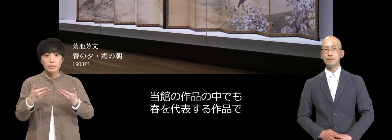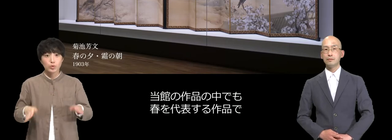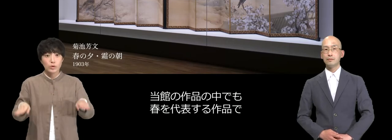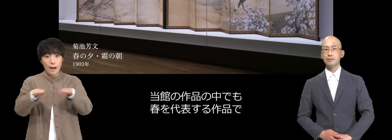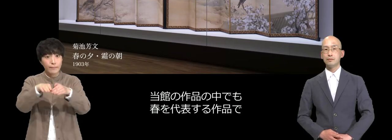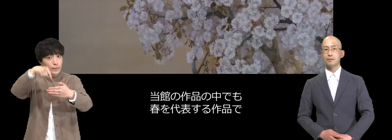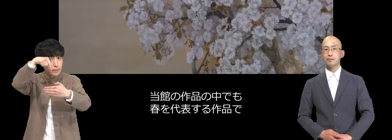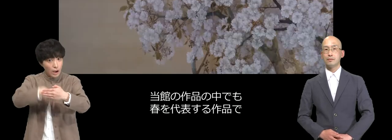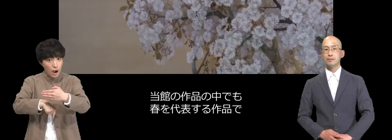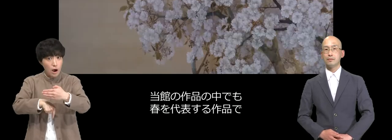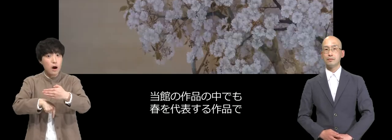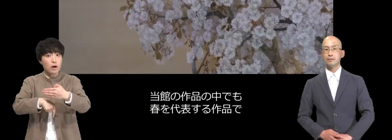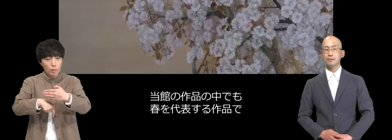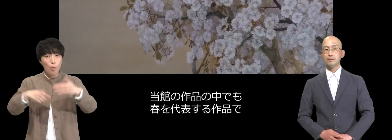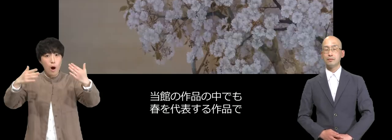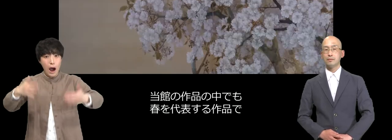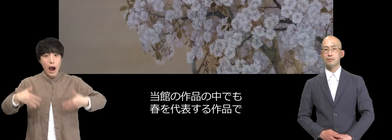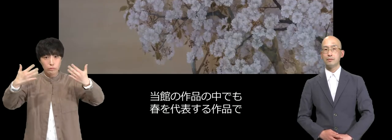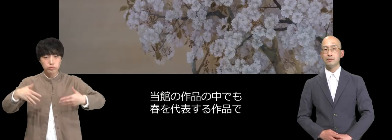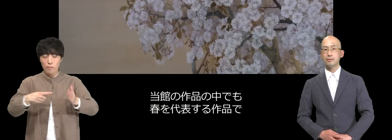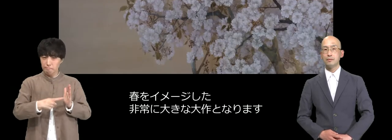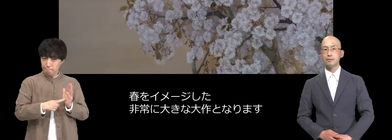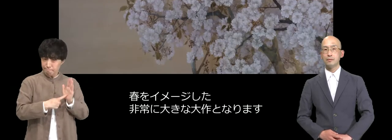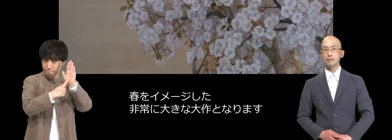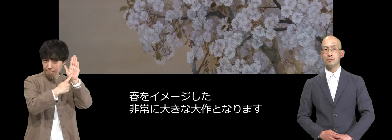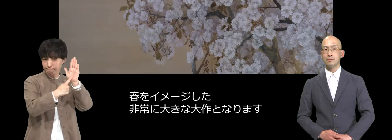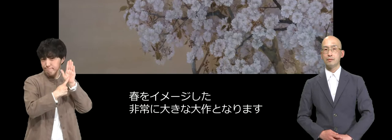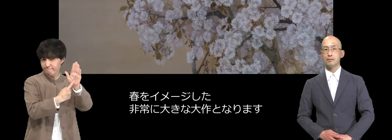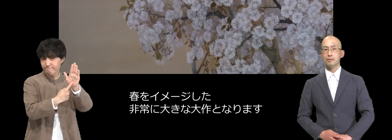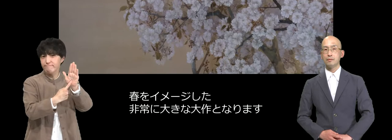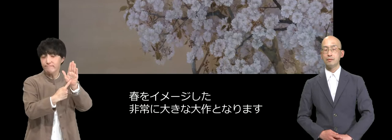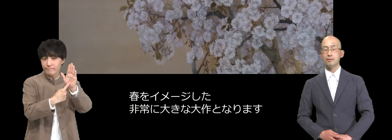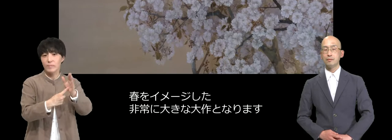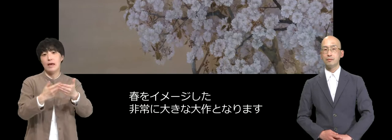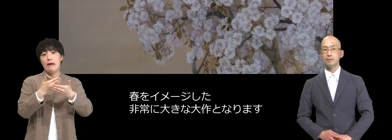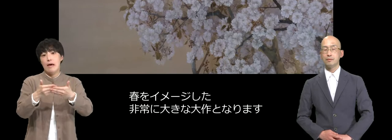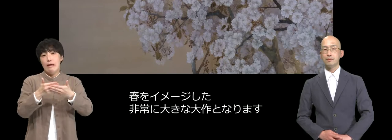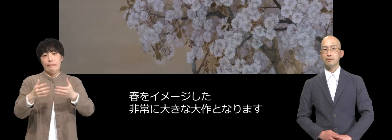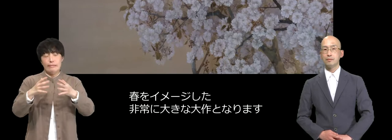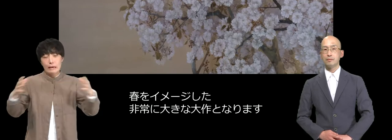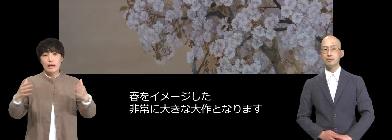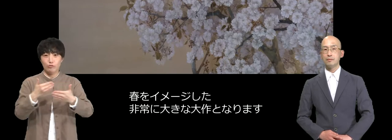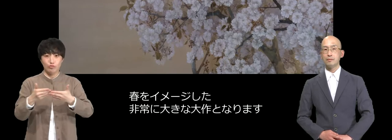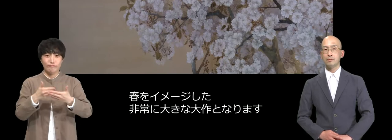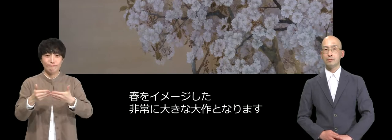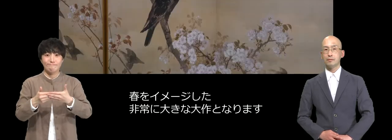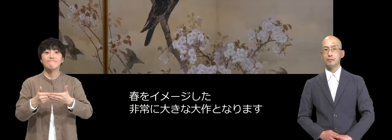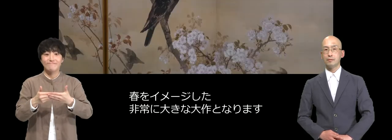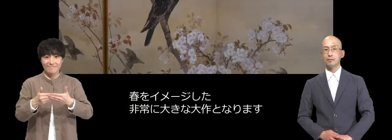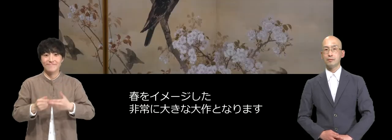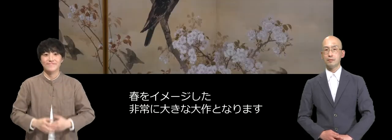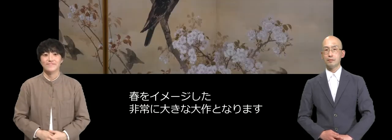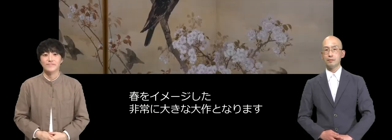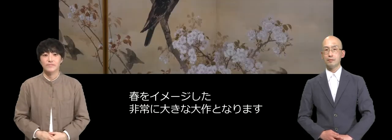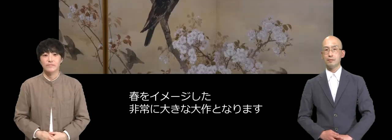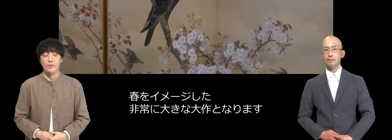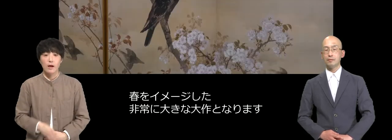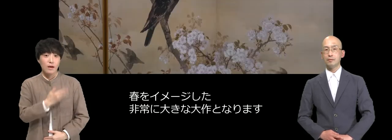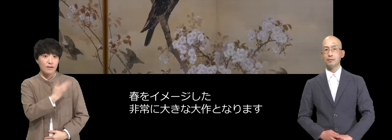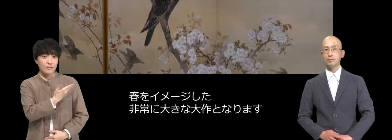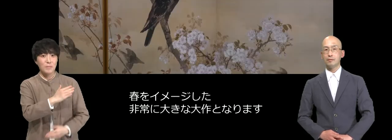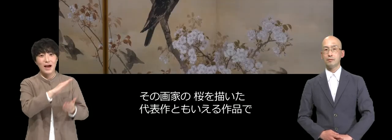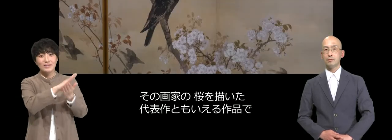代表する作品というかあのあるをイメージしたあの非常に大きな対策となり